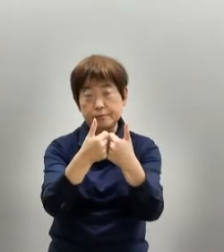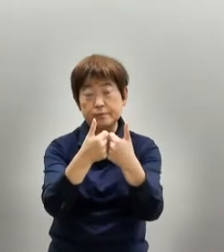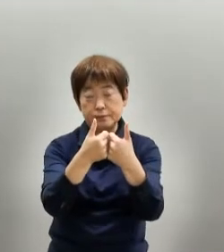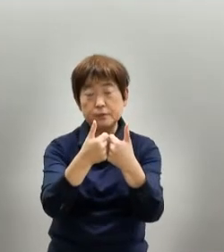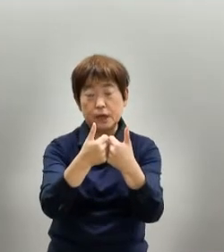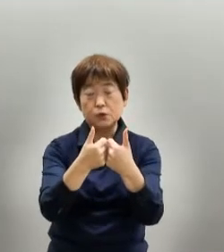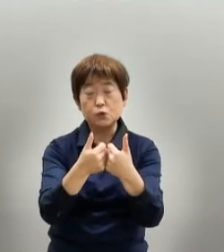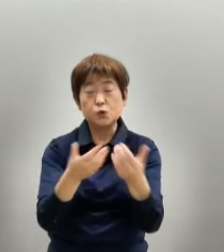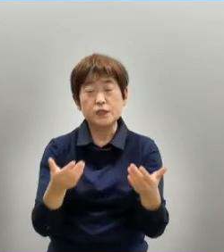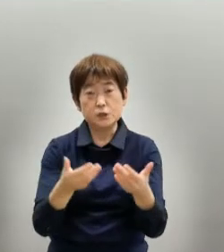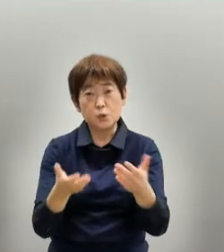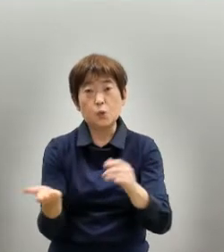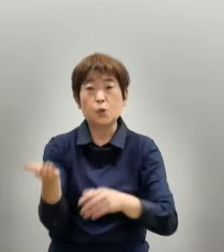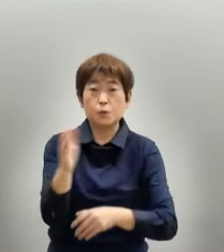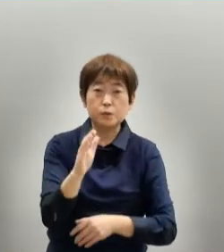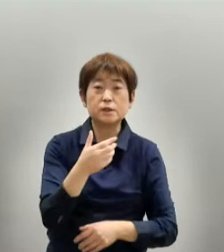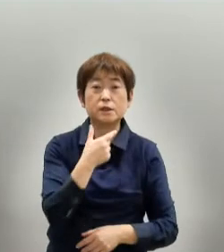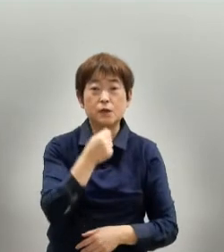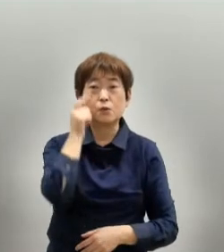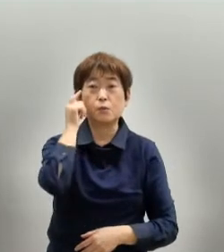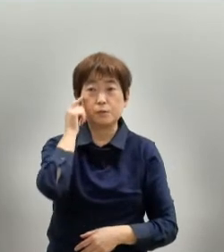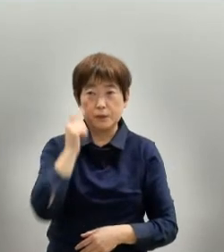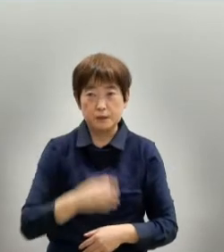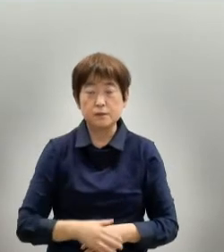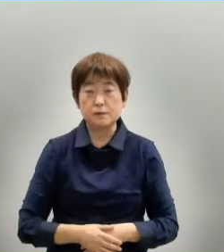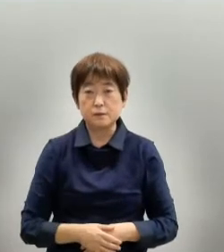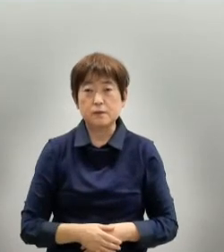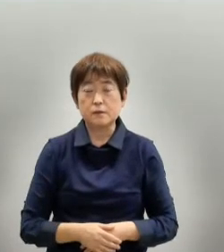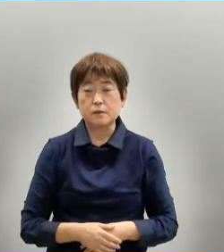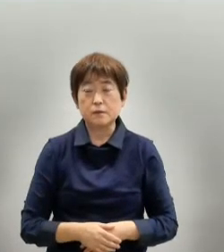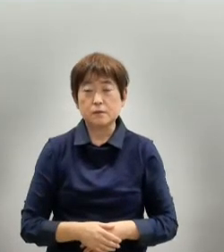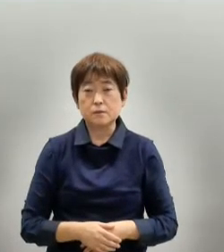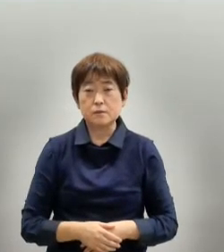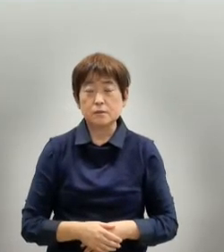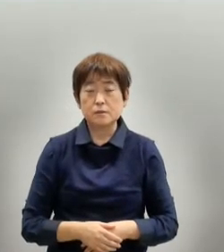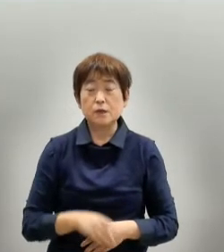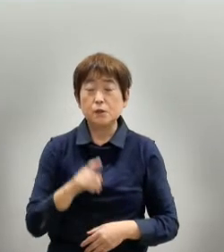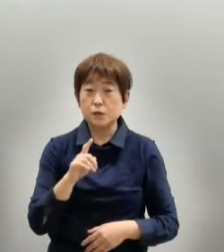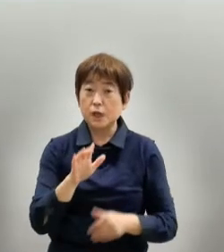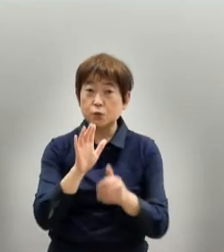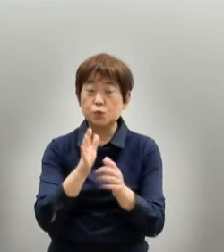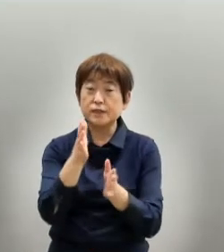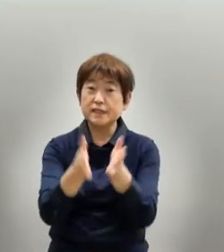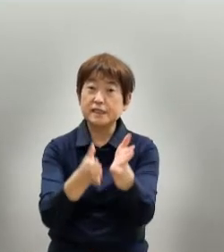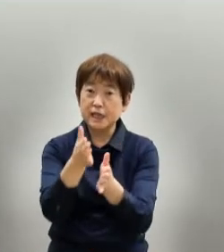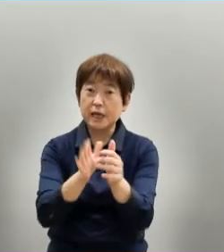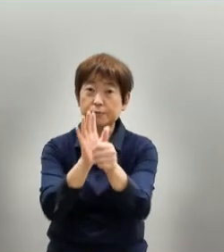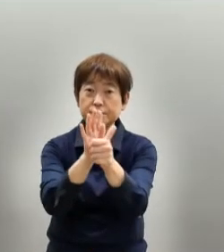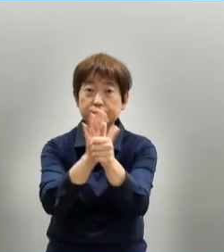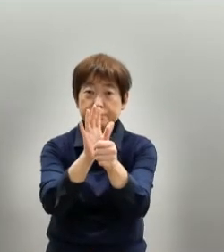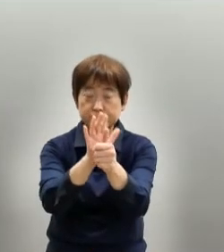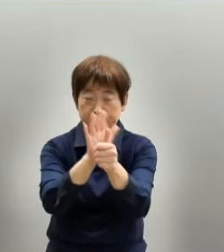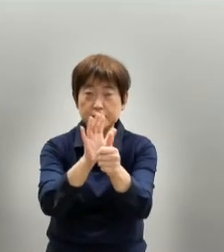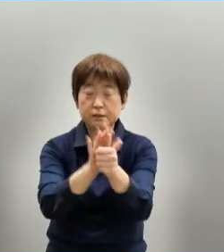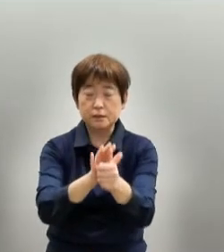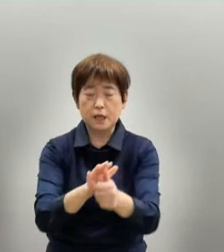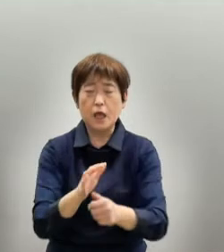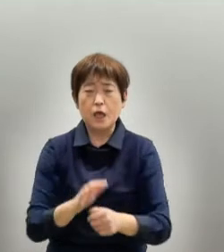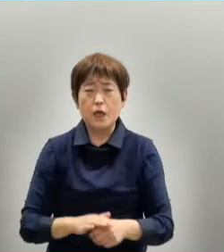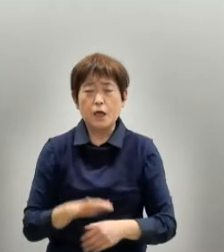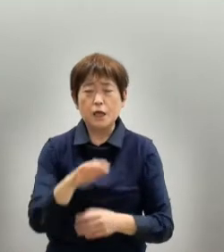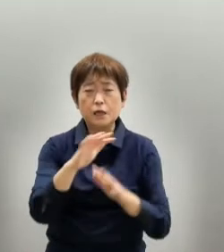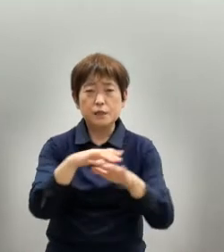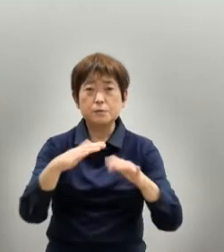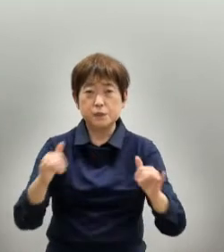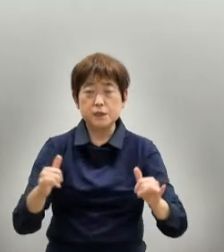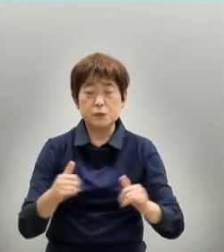窓口を設置させていただきたいと思います。まあ、こういうような支援を通じましてワクチン接種の向上